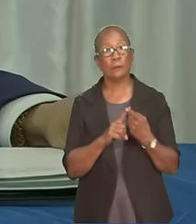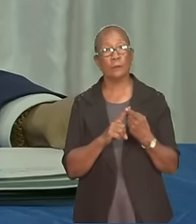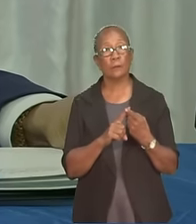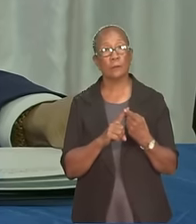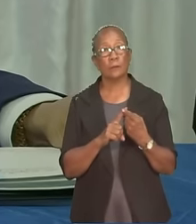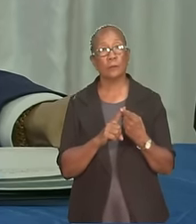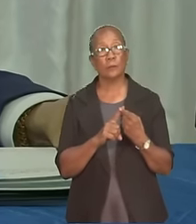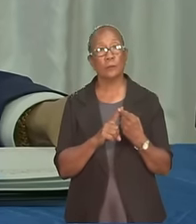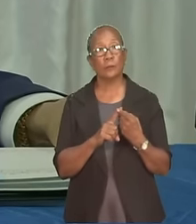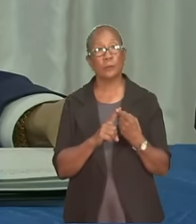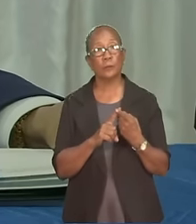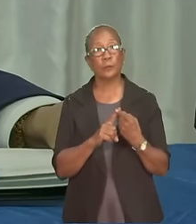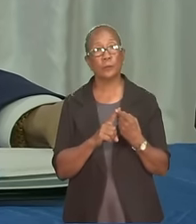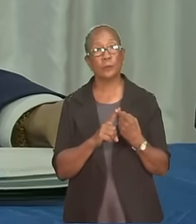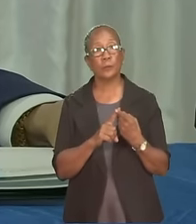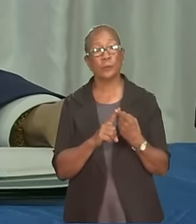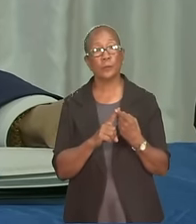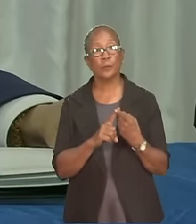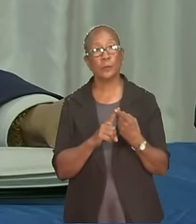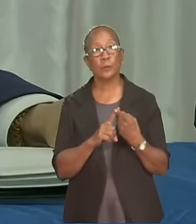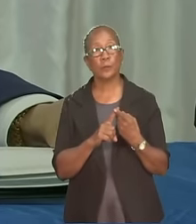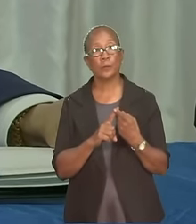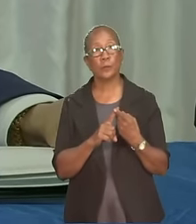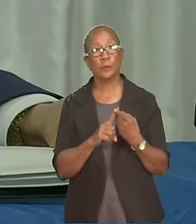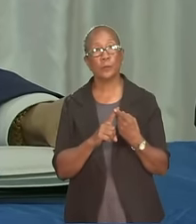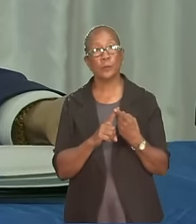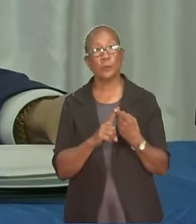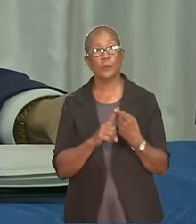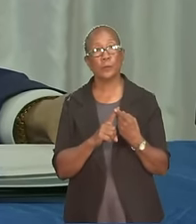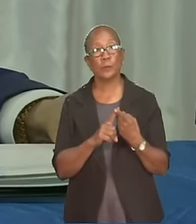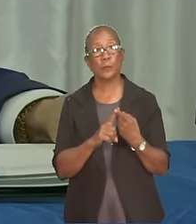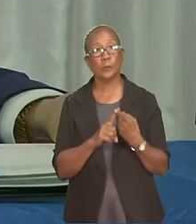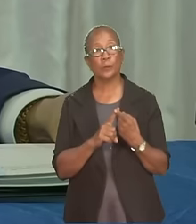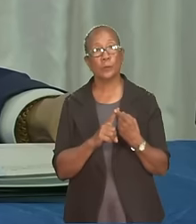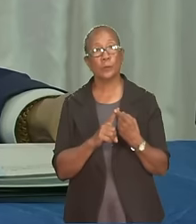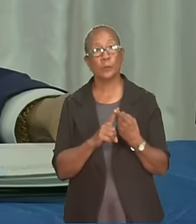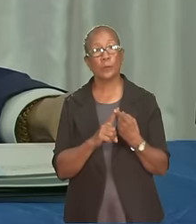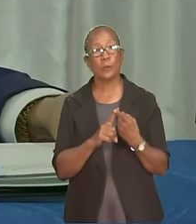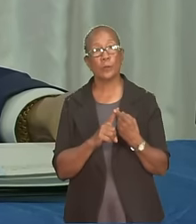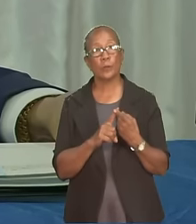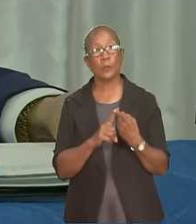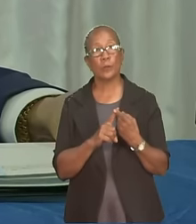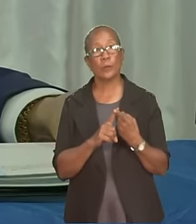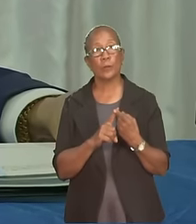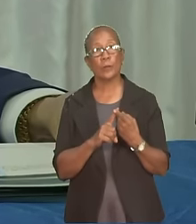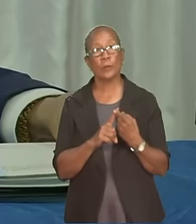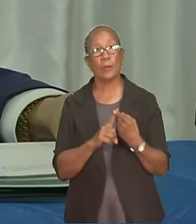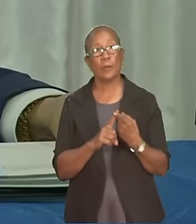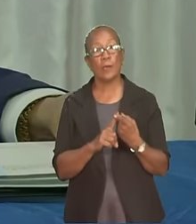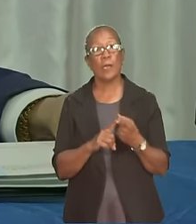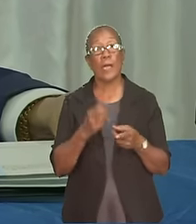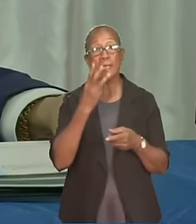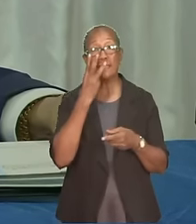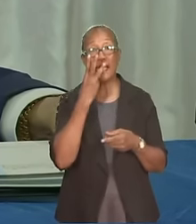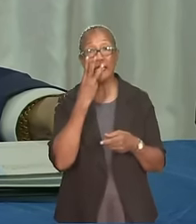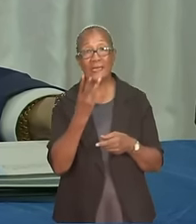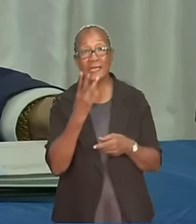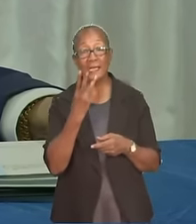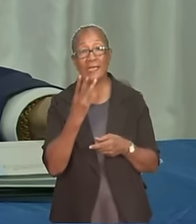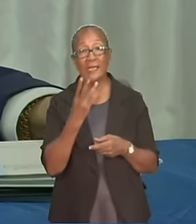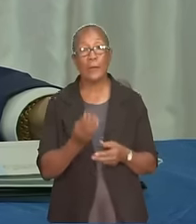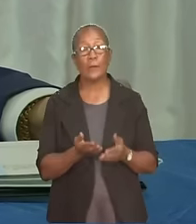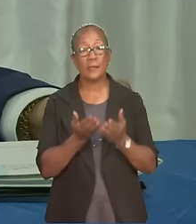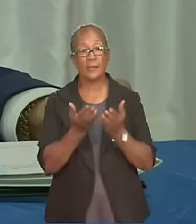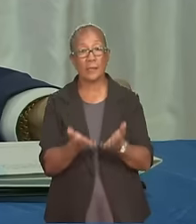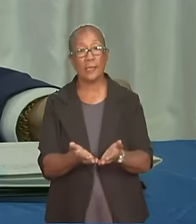de minister GWB is hier, niet? Ik weet of ze er... Maar er zijn drie beschikkingen uitgevaardigd